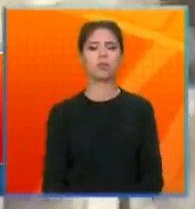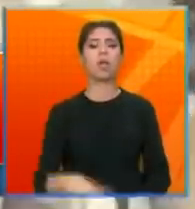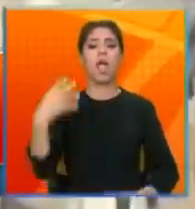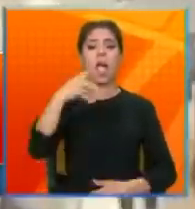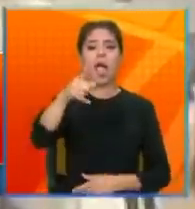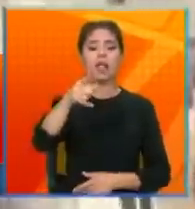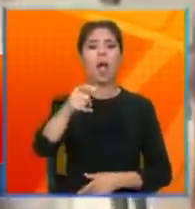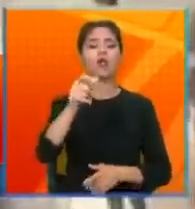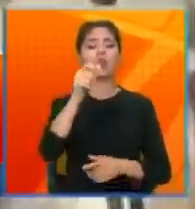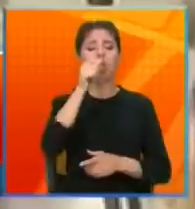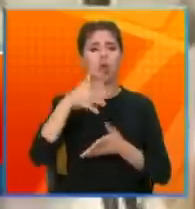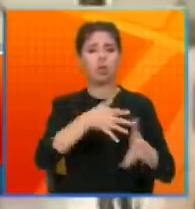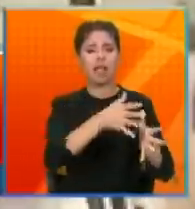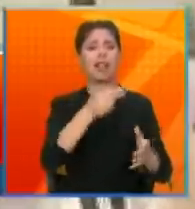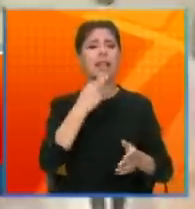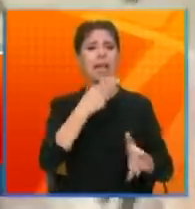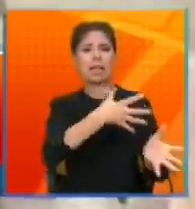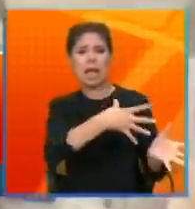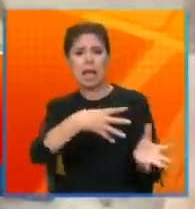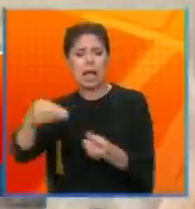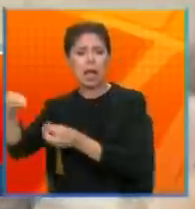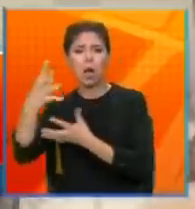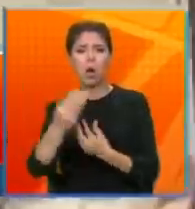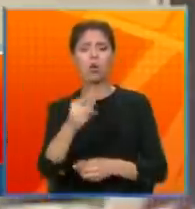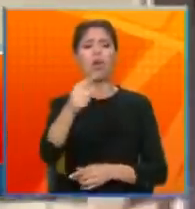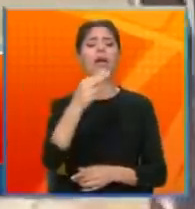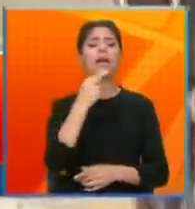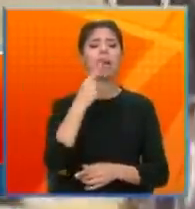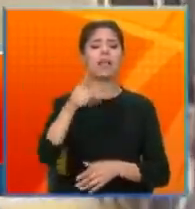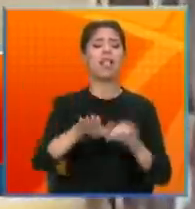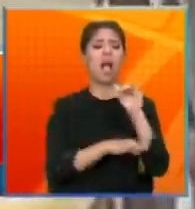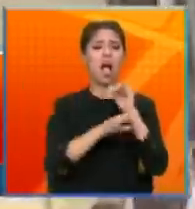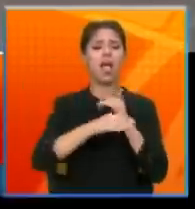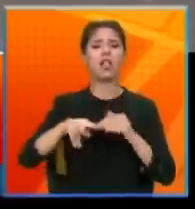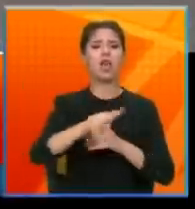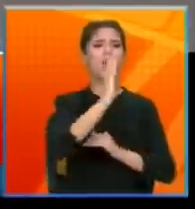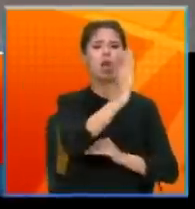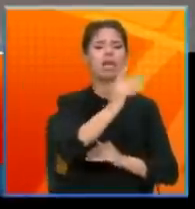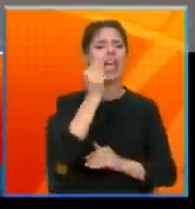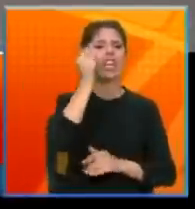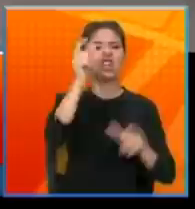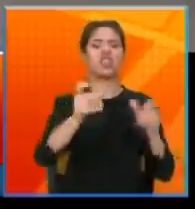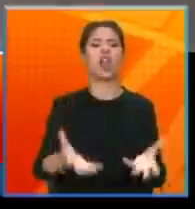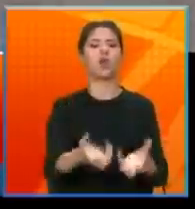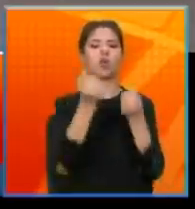Esenyurt'ta sele kapılan kadın metrelerce sürüklendi. Kadının hayatını yoldan geçenler kurtardı.